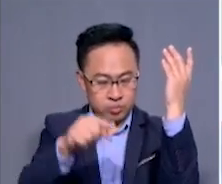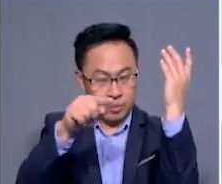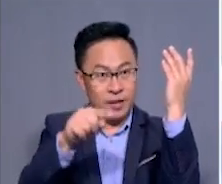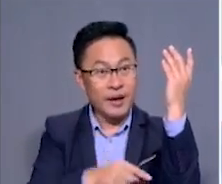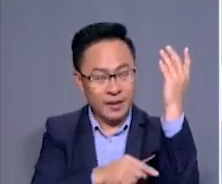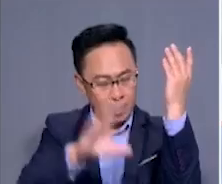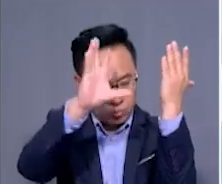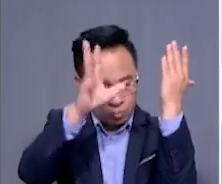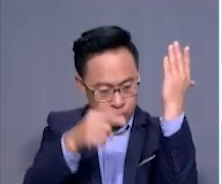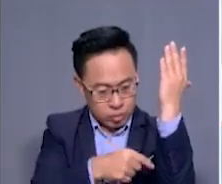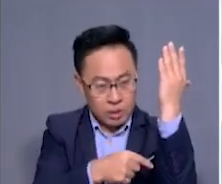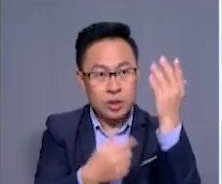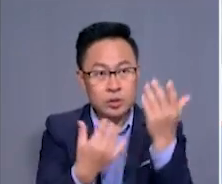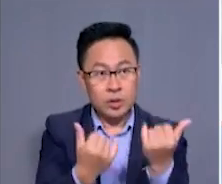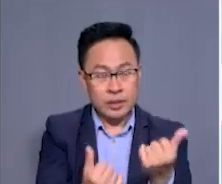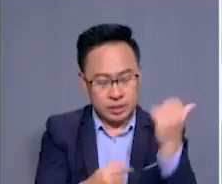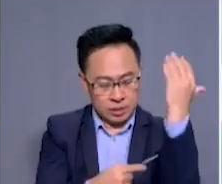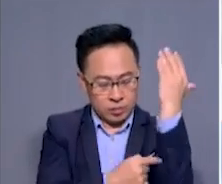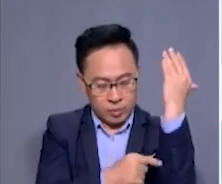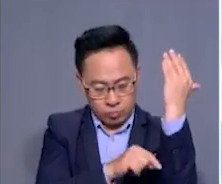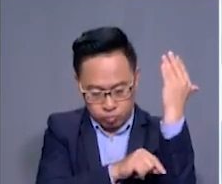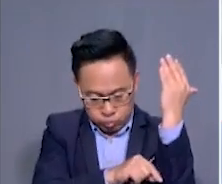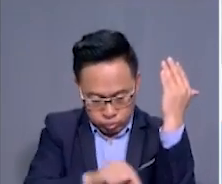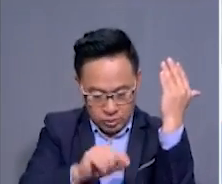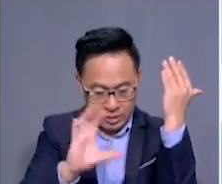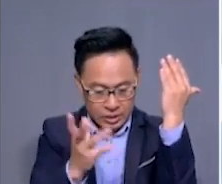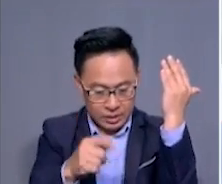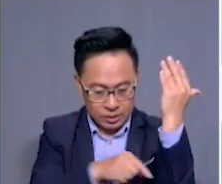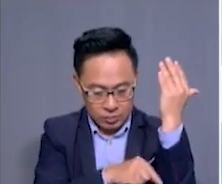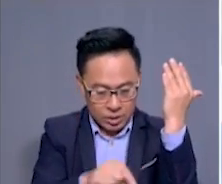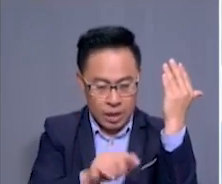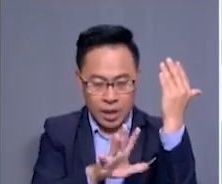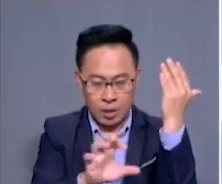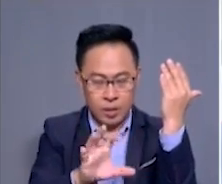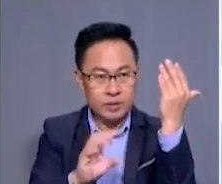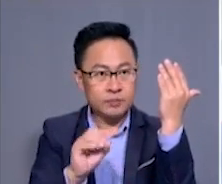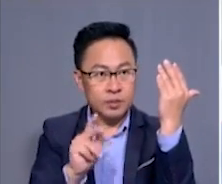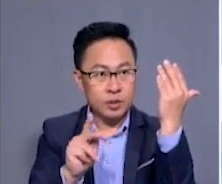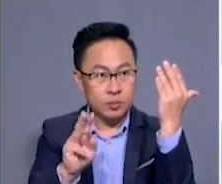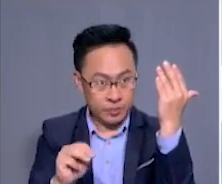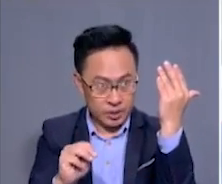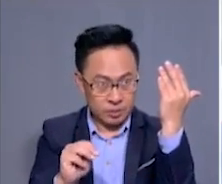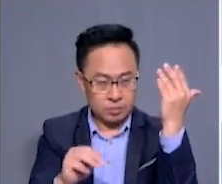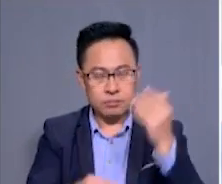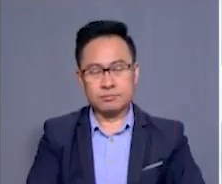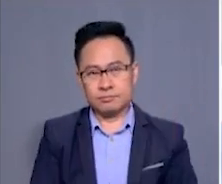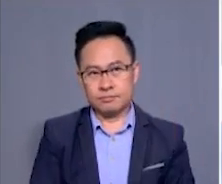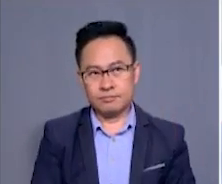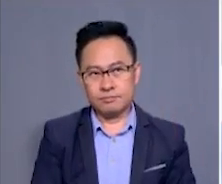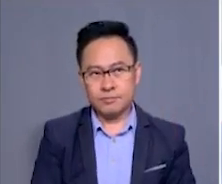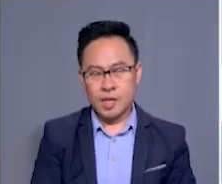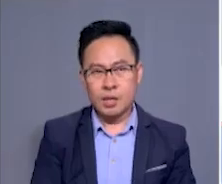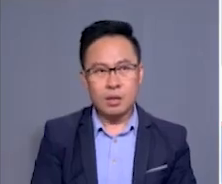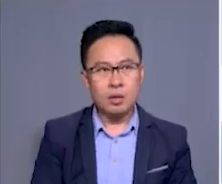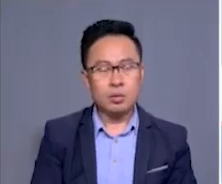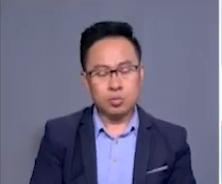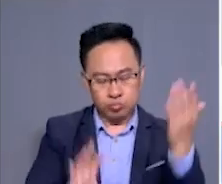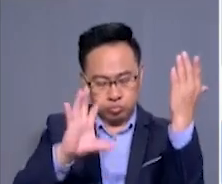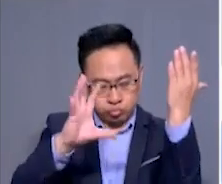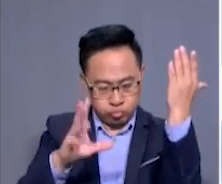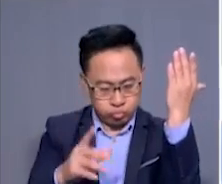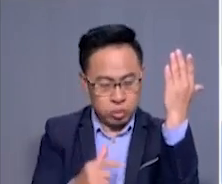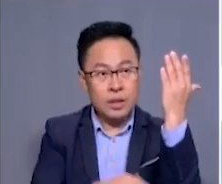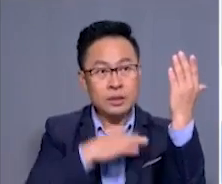จากจังหวัดนครศรีประมาณ550กิโลเมตรครับมันจะเคลื่อนตัวอย่างช้าๆนะฮะแล้วก็จะเคลื่อนเข้าอ่าว